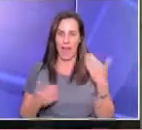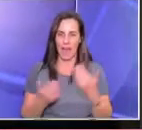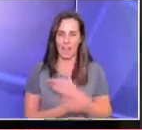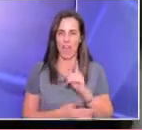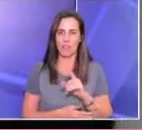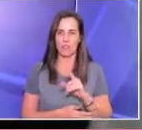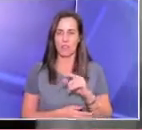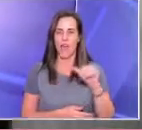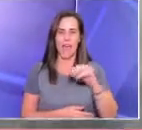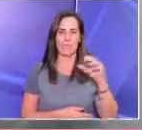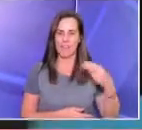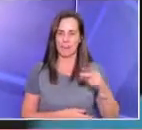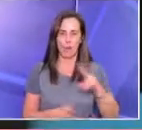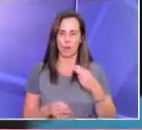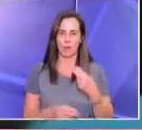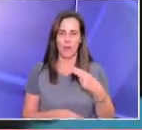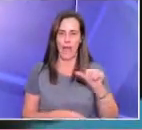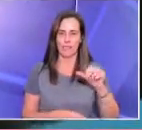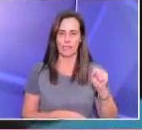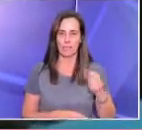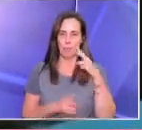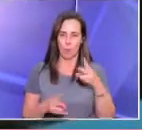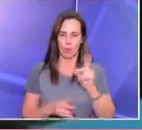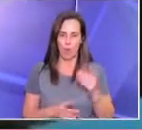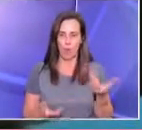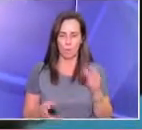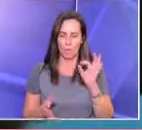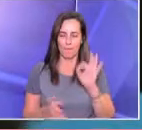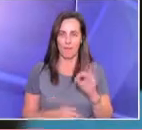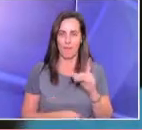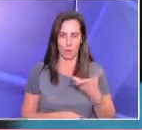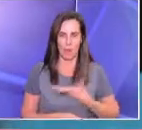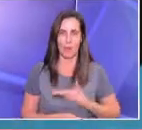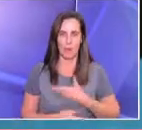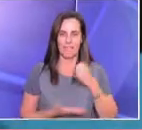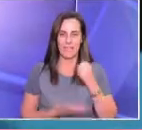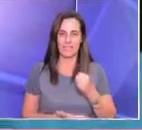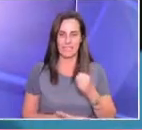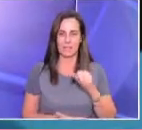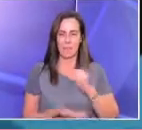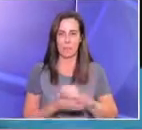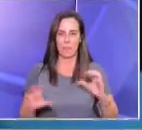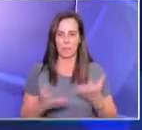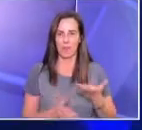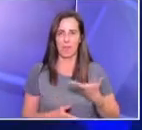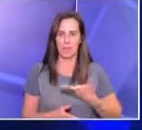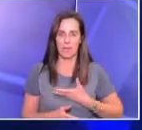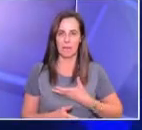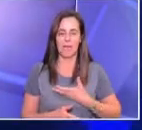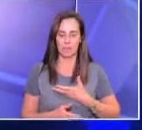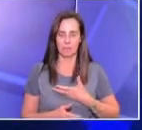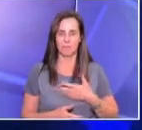אסף הראל לא עומד על הרגליים. אסף הראל הוא קוריו שבכלל לא מדגדגת, נכון. אבל הוא קיבל את התקציב מימון מפלגות, קיבל